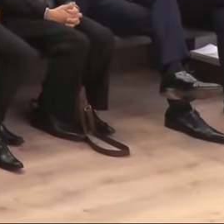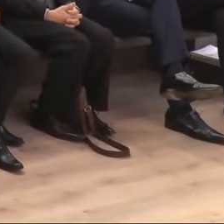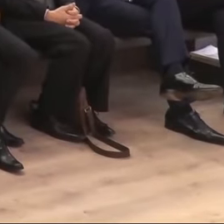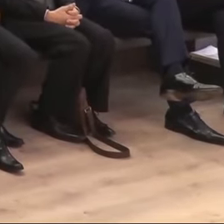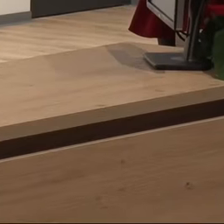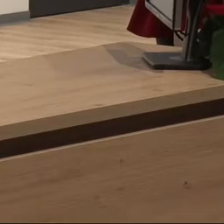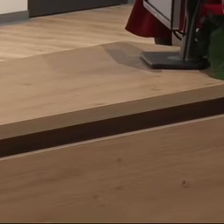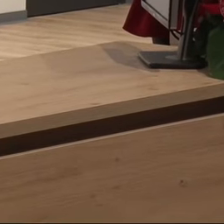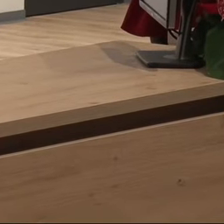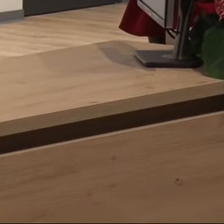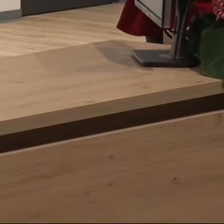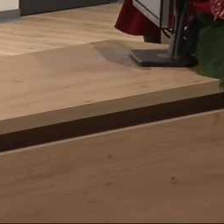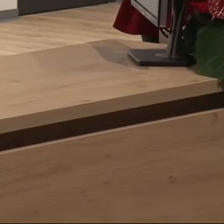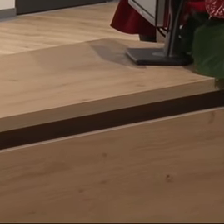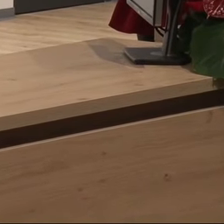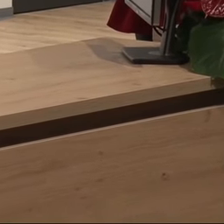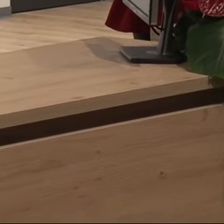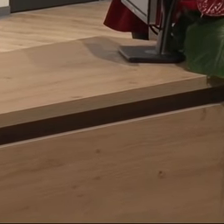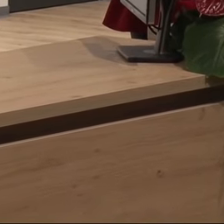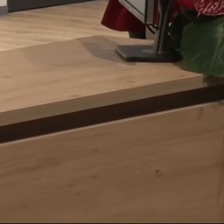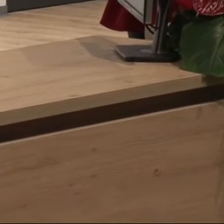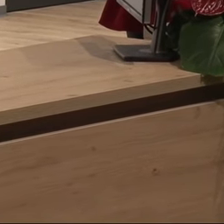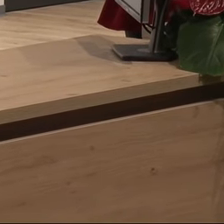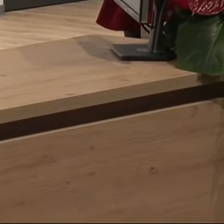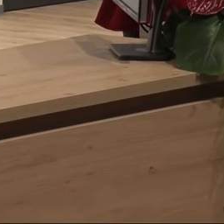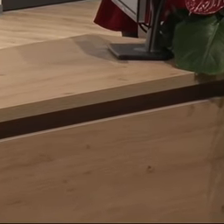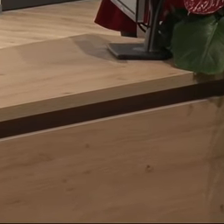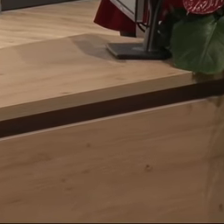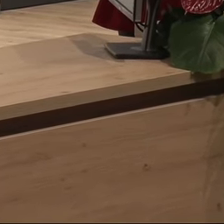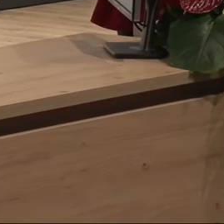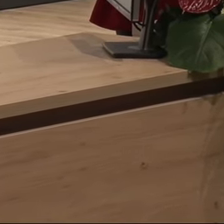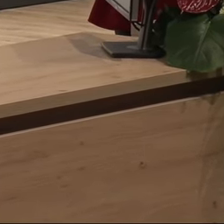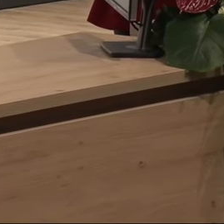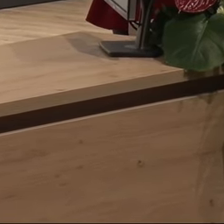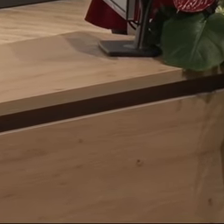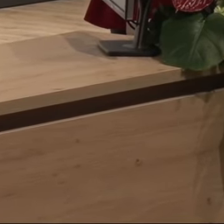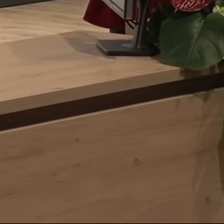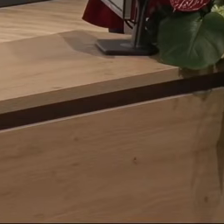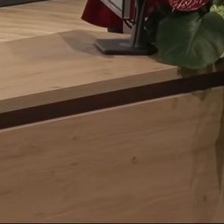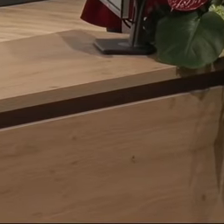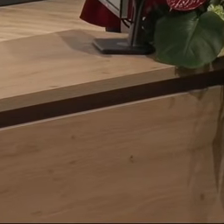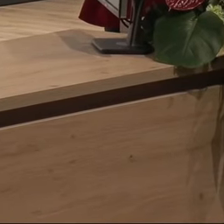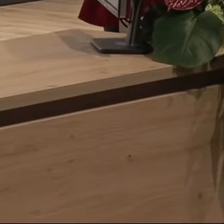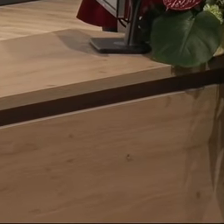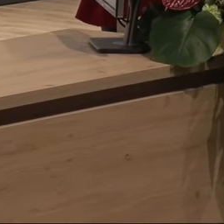Przemysłowo-Handlowej, doradcę dyplomatycznego Krajowej Izby Gospodarczej.